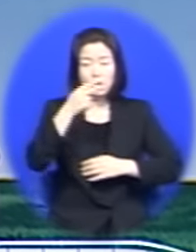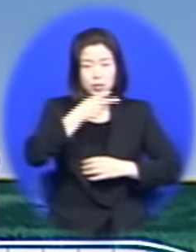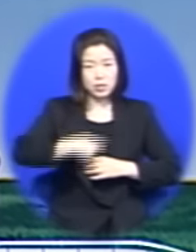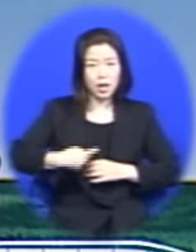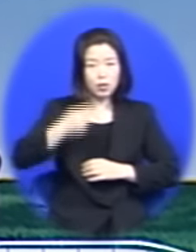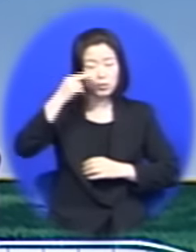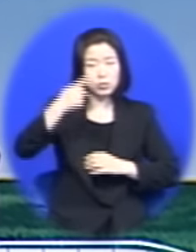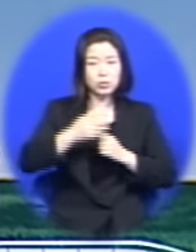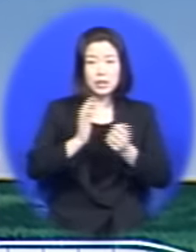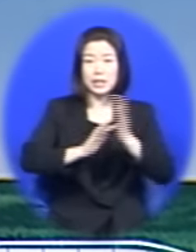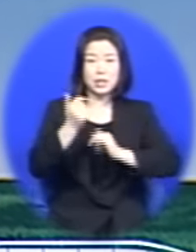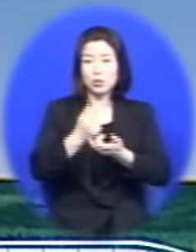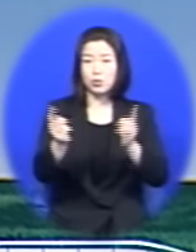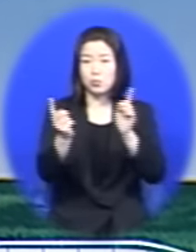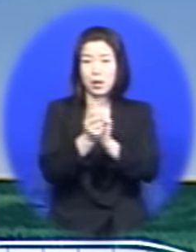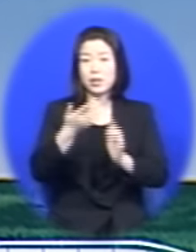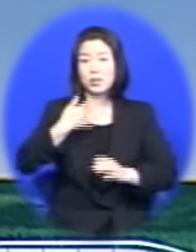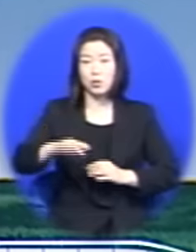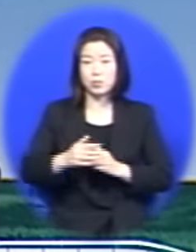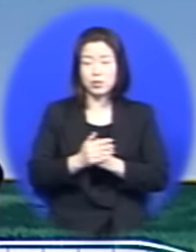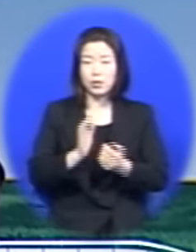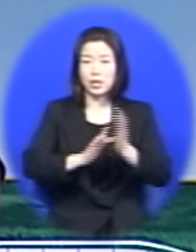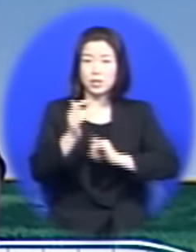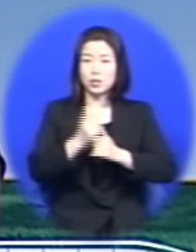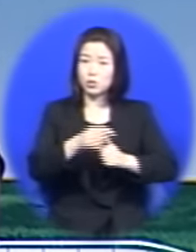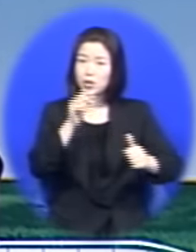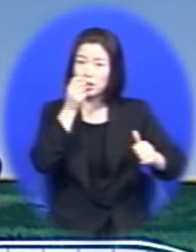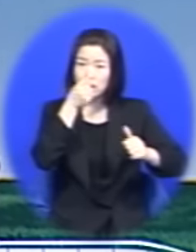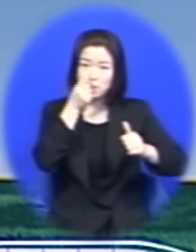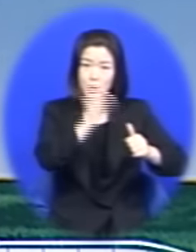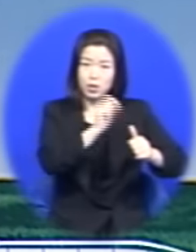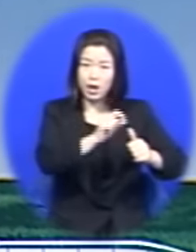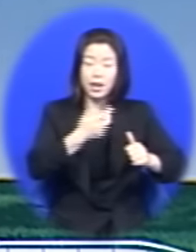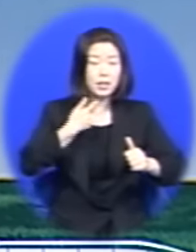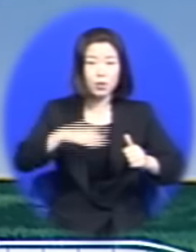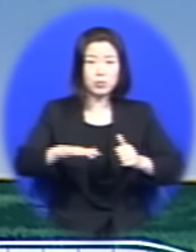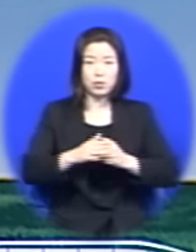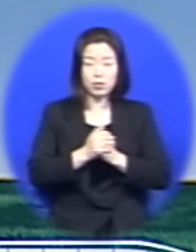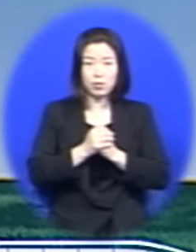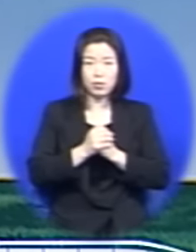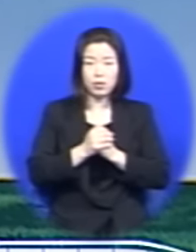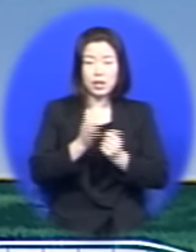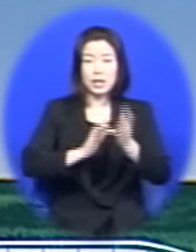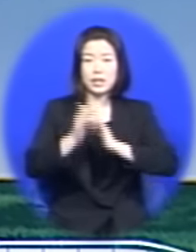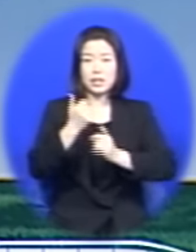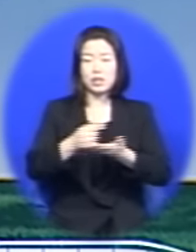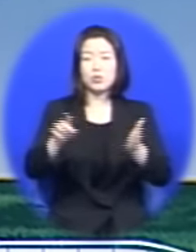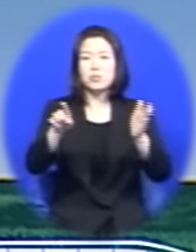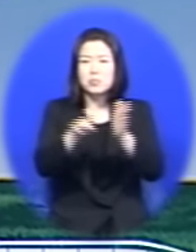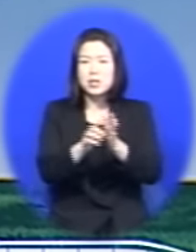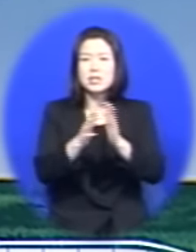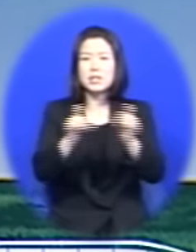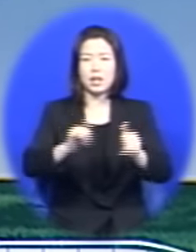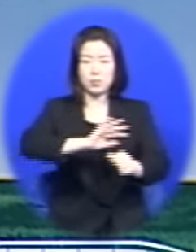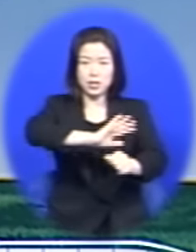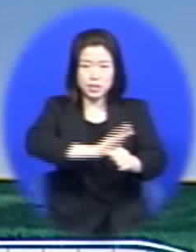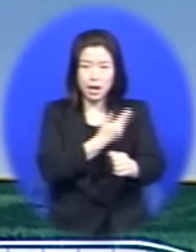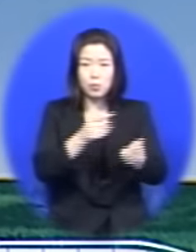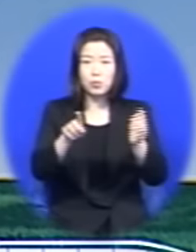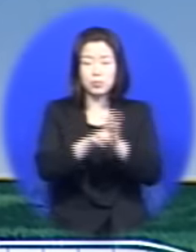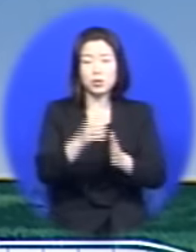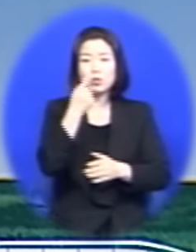사울은 예수 만난 적도 없어요. 예수에게 욕한 적도 없어요. 예수 믿는 사람이 잘못 믿는 줄